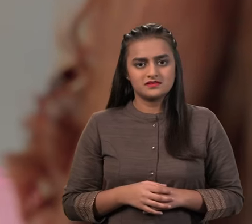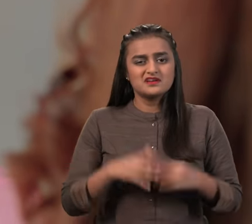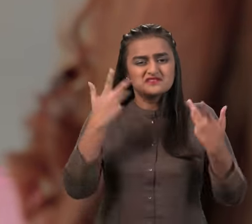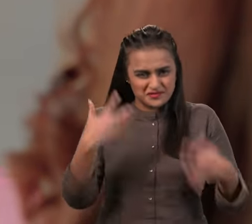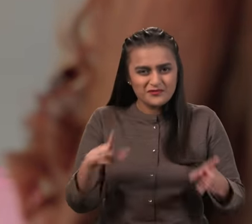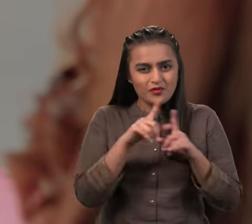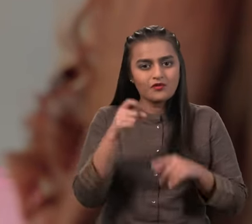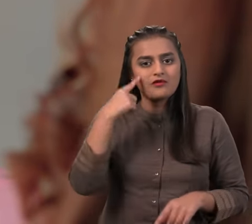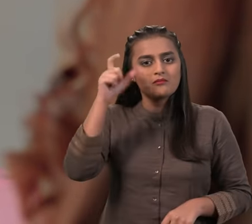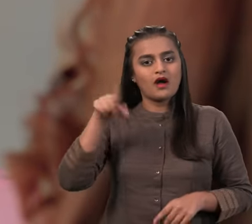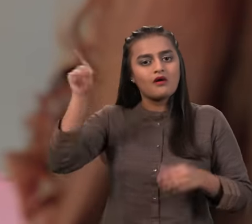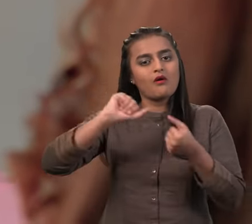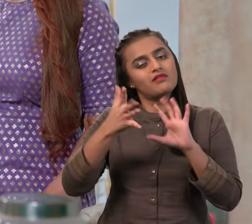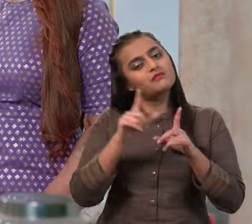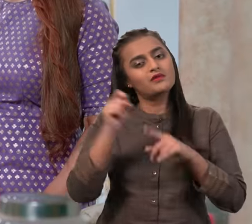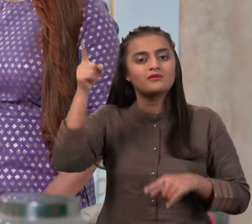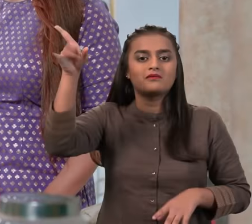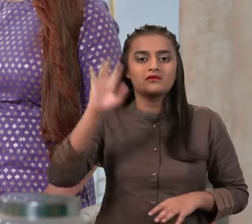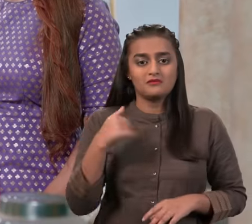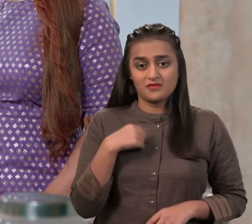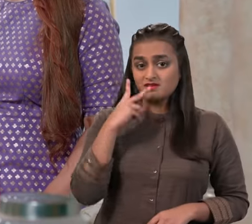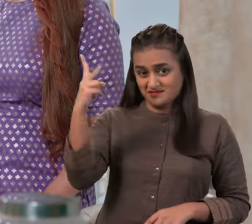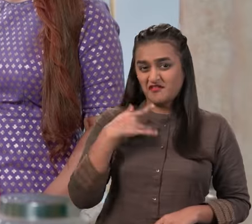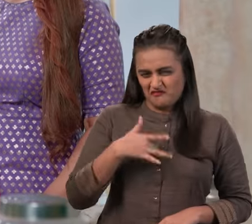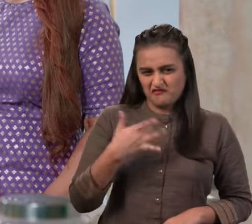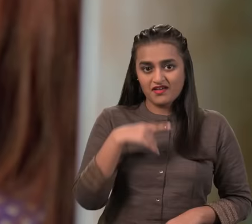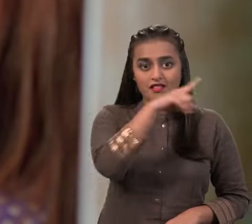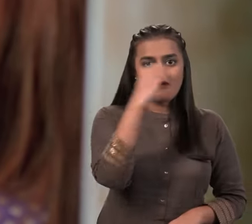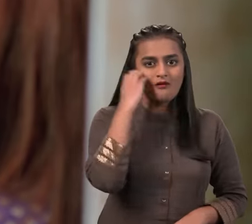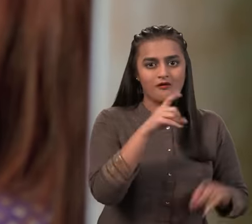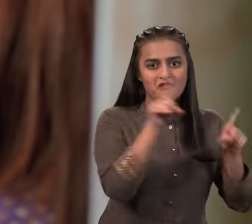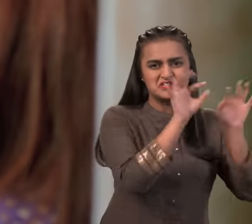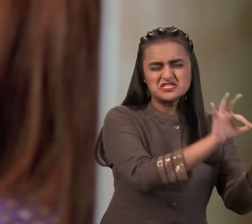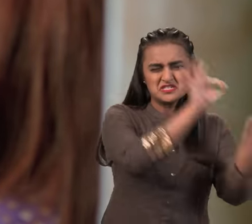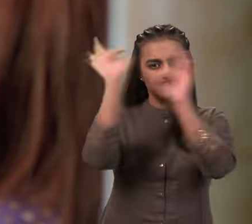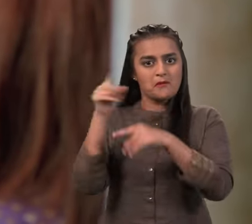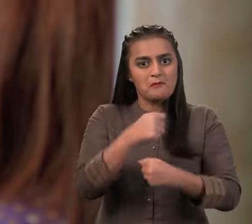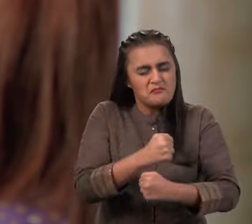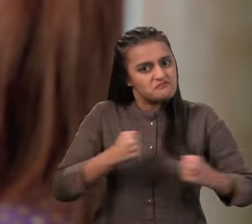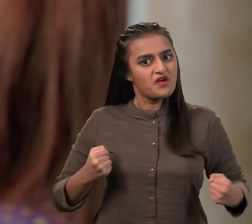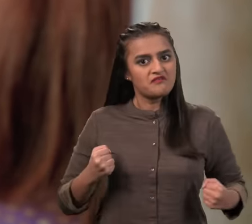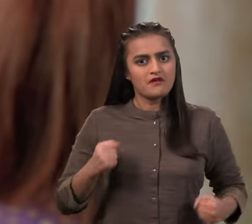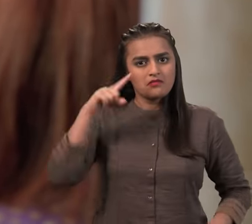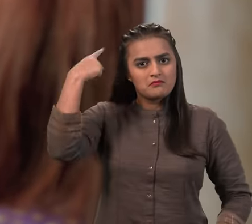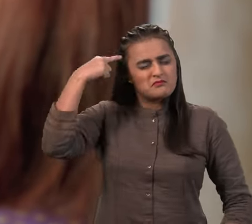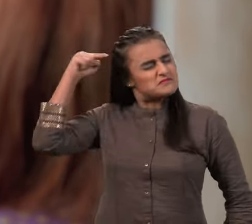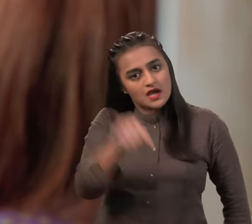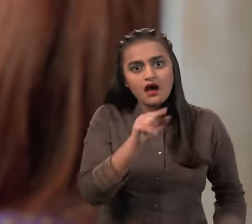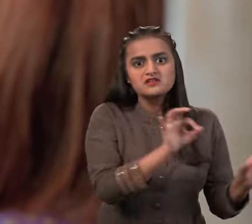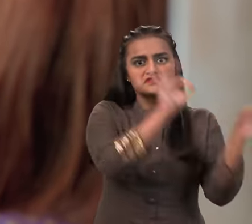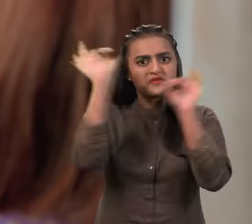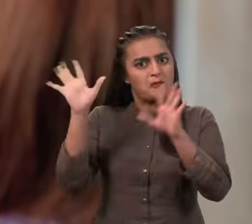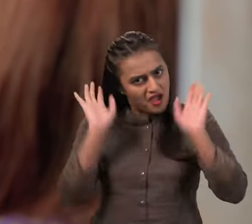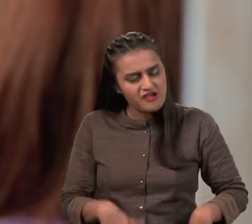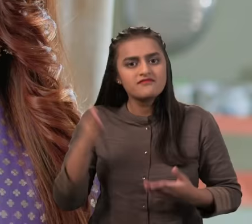जो भी करेगा वो लड़का करेगा, क्योंकि उसे देखकर यही लगता है कि उसमें भी हरमन जैसी हिम्मत